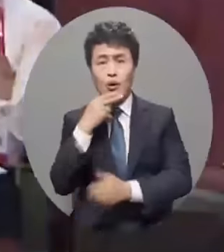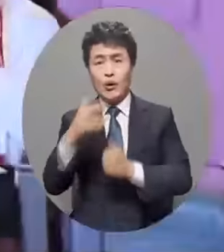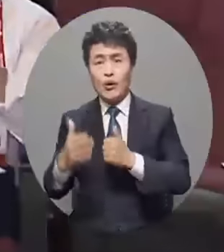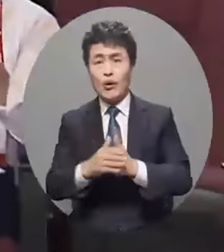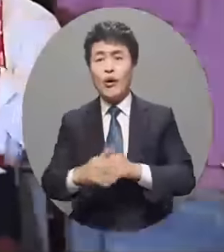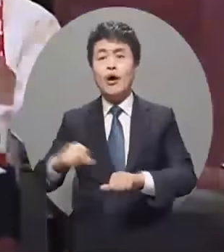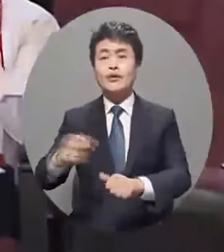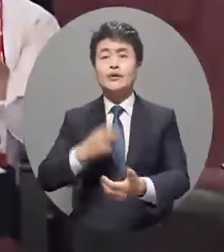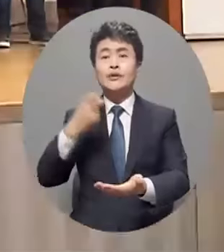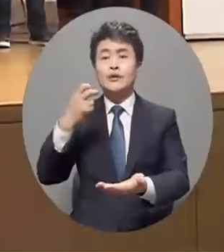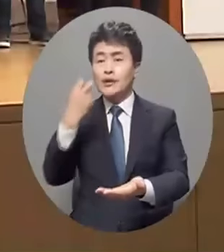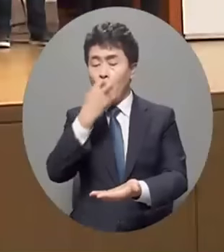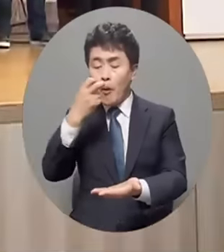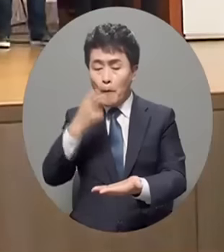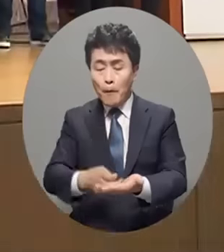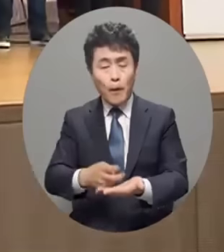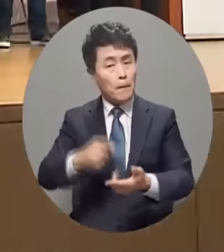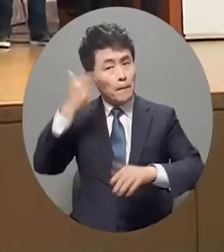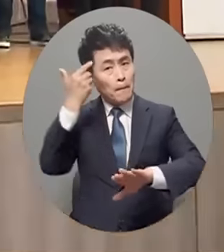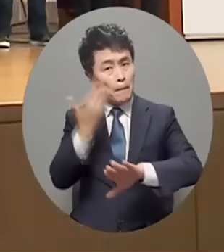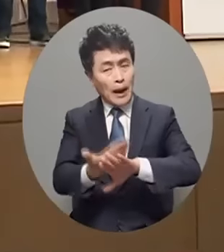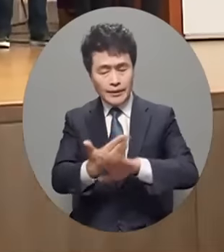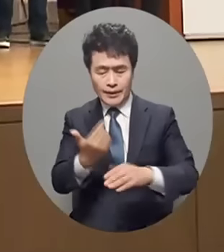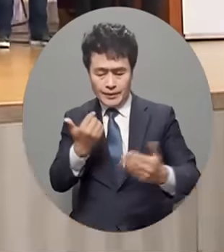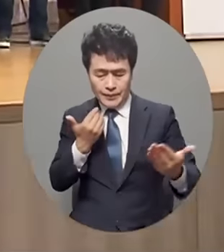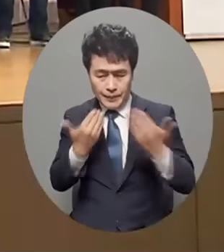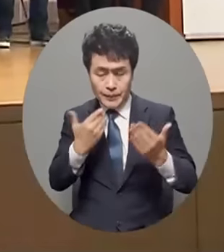당론을 재확인했습니다. MBC 뉴스 김정우입니다.